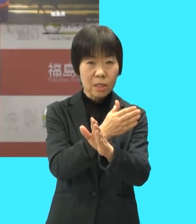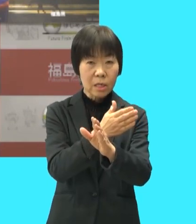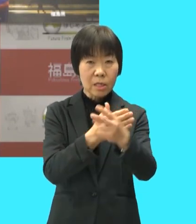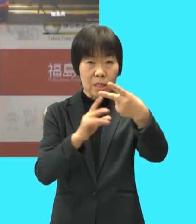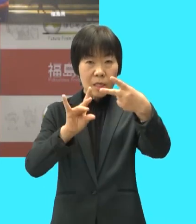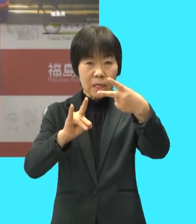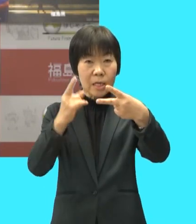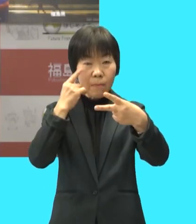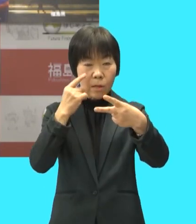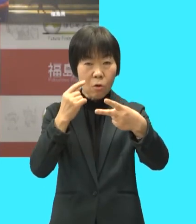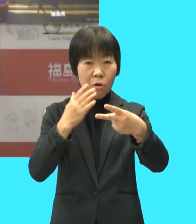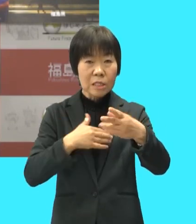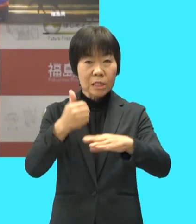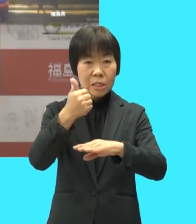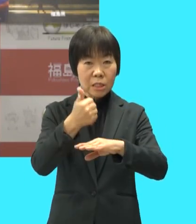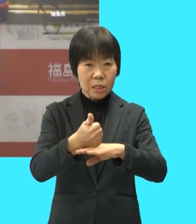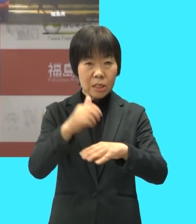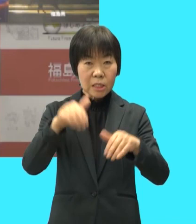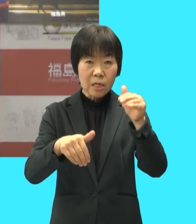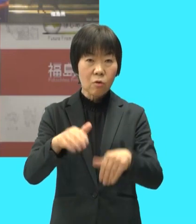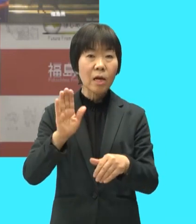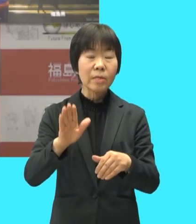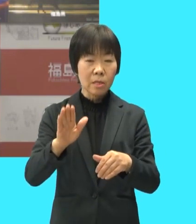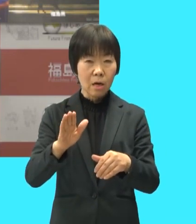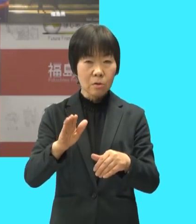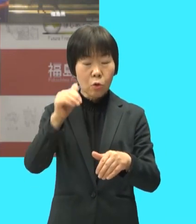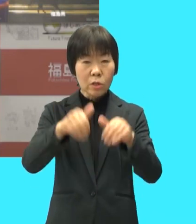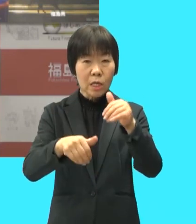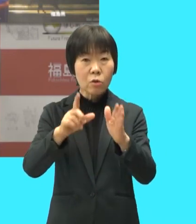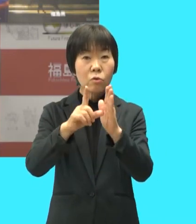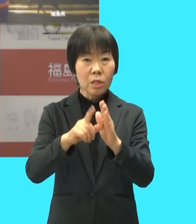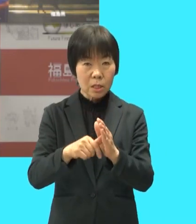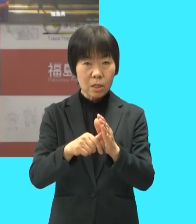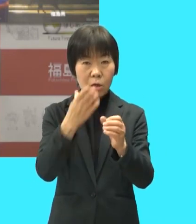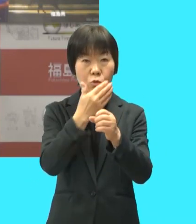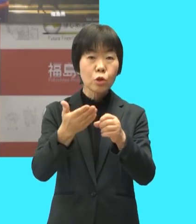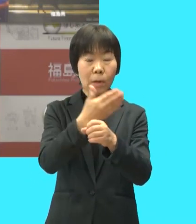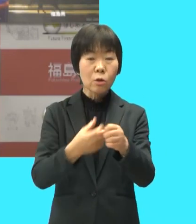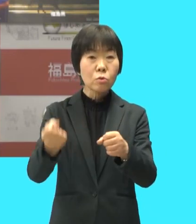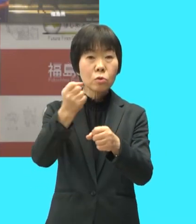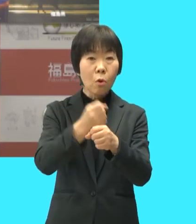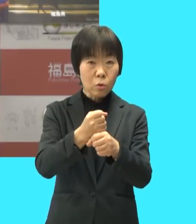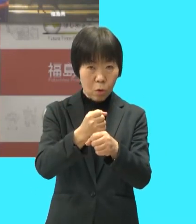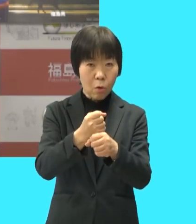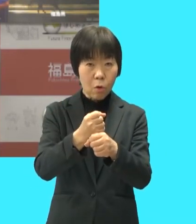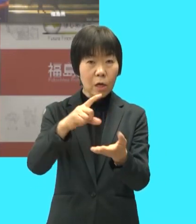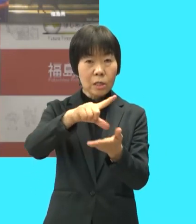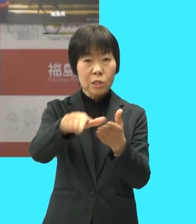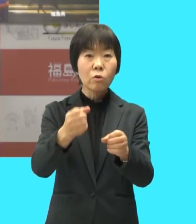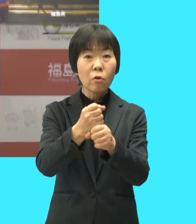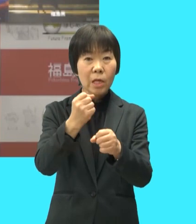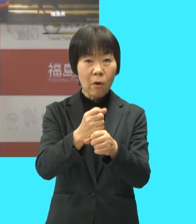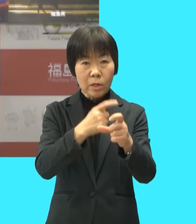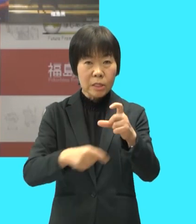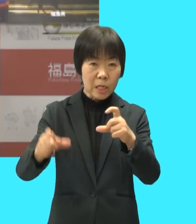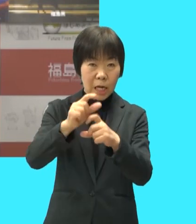期目の知事選挙を迎えております。やはりその選挙において福島の復興と地方創生を